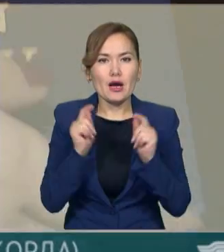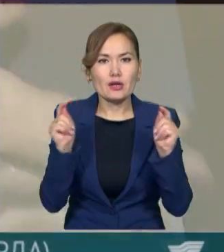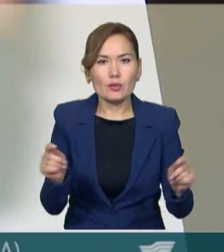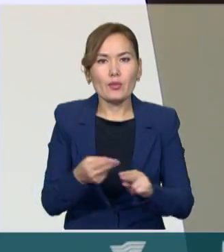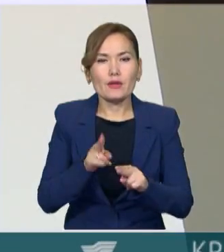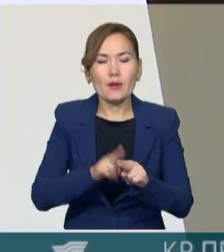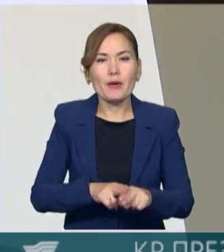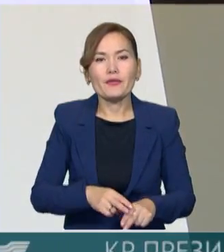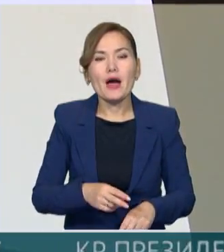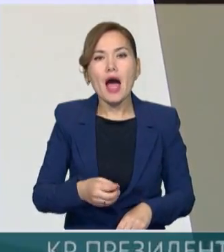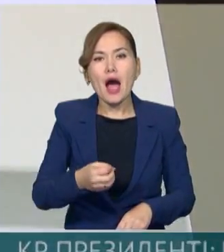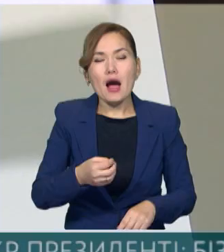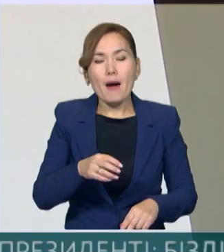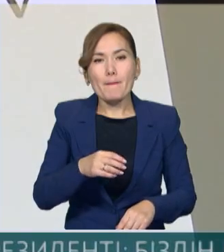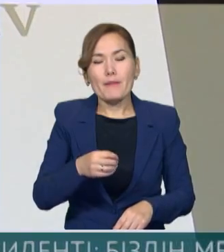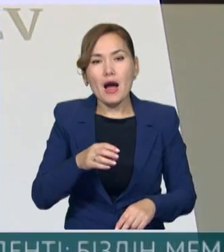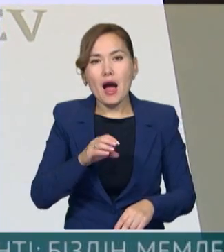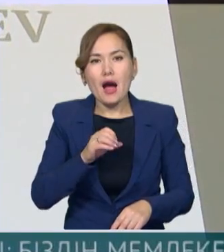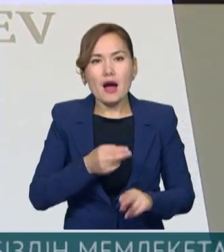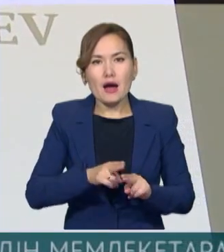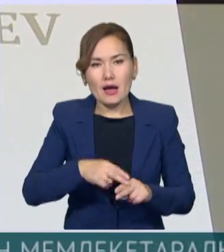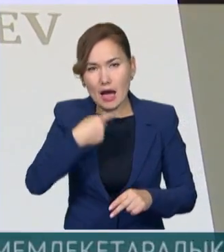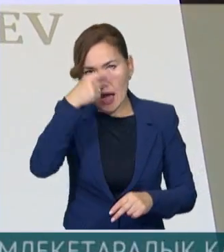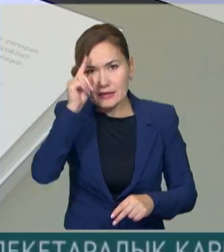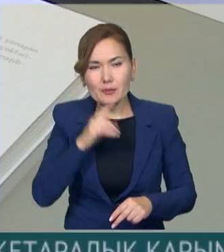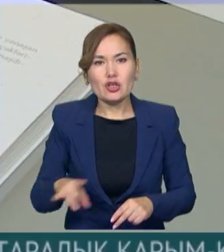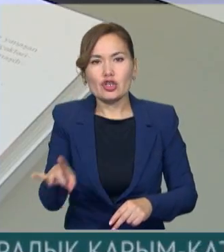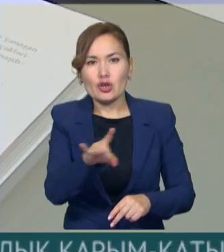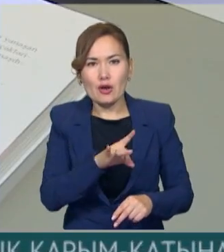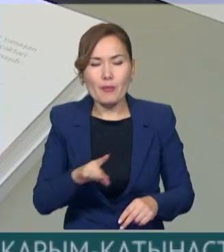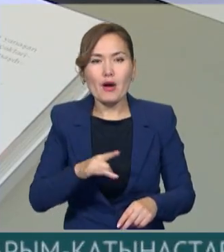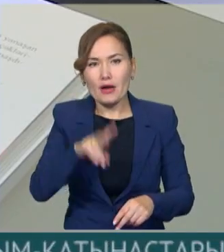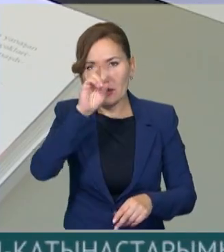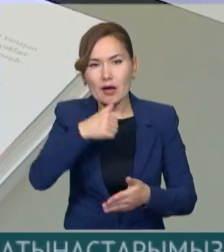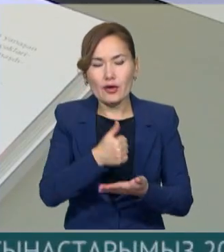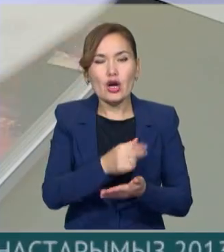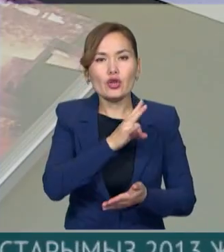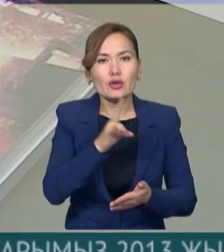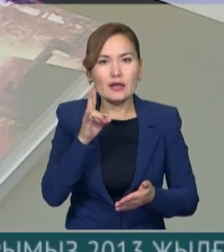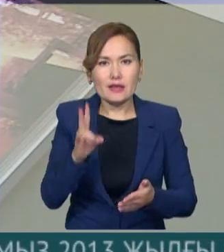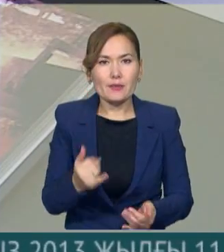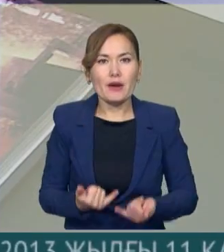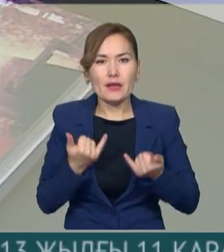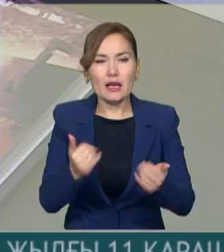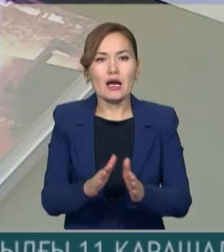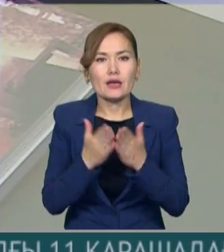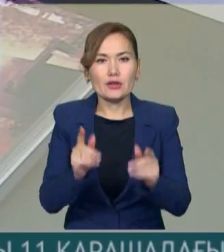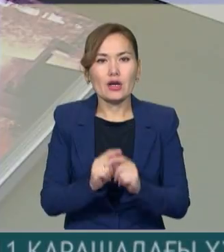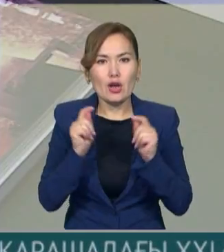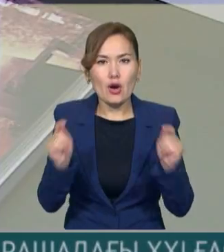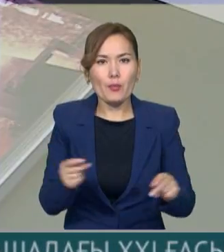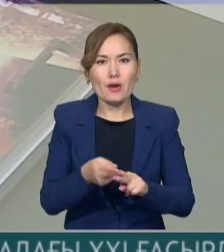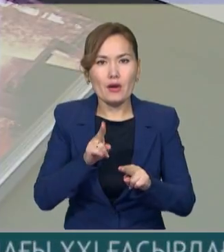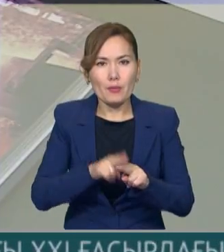рәсімін Баку және Астана қалаларында өткізу жоспарланып отыр. Алғы сөзді Әзірбайжан президентінің қоғамдық саяси сұрақтар бойынша